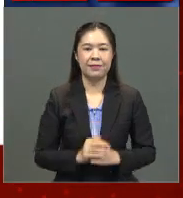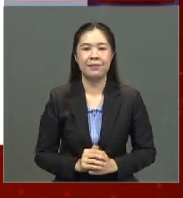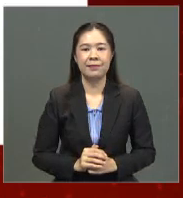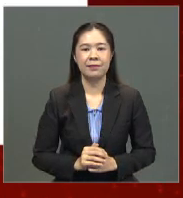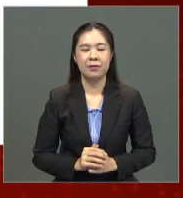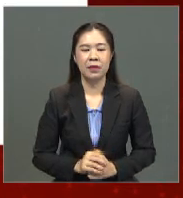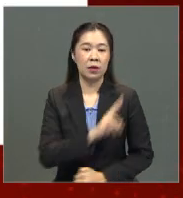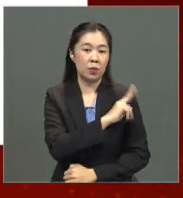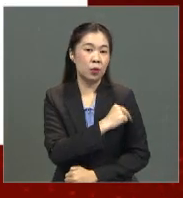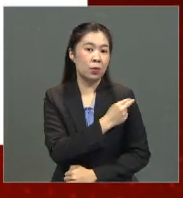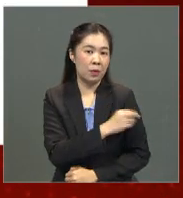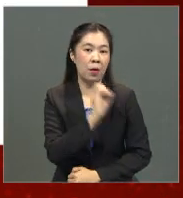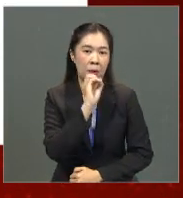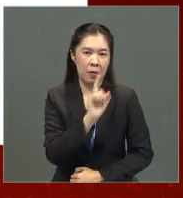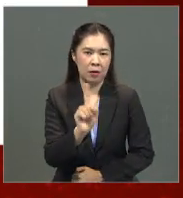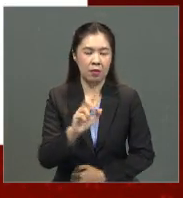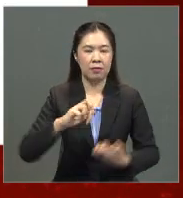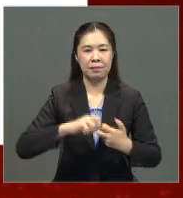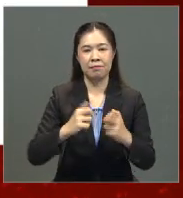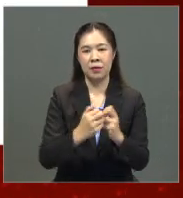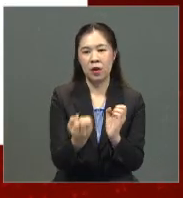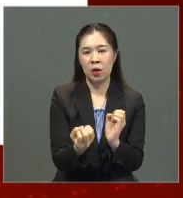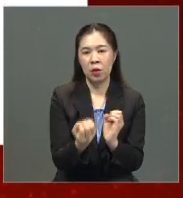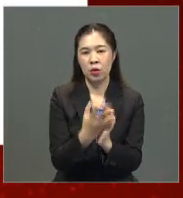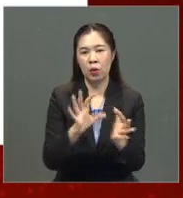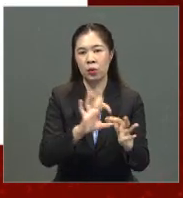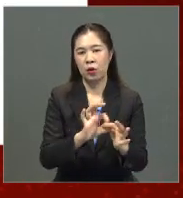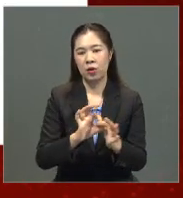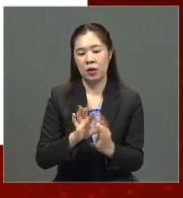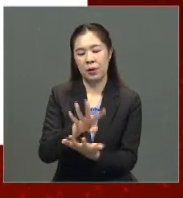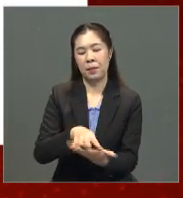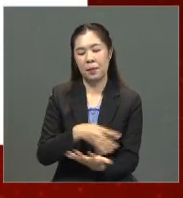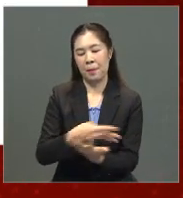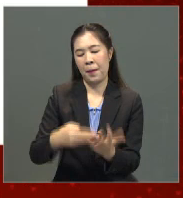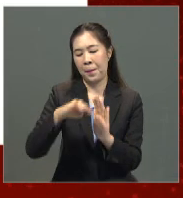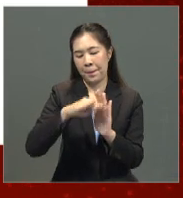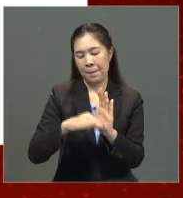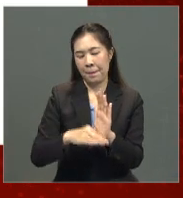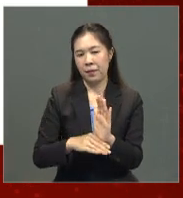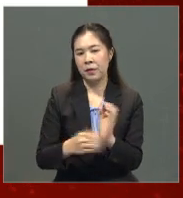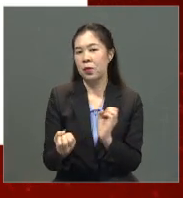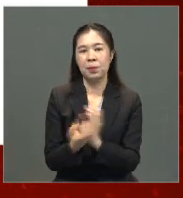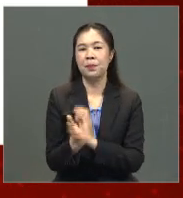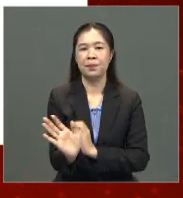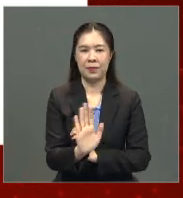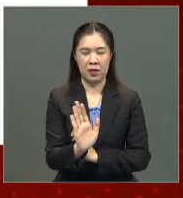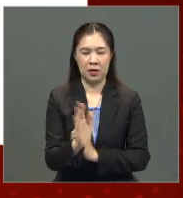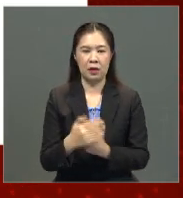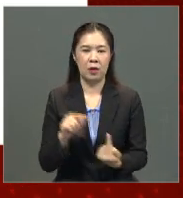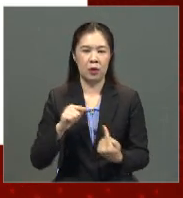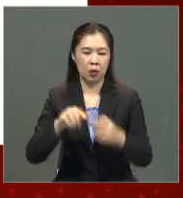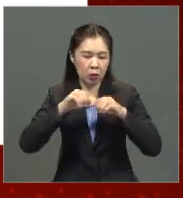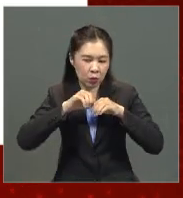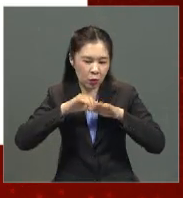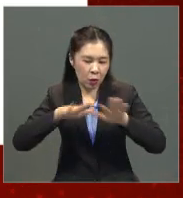ดังกล่าวนะครับคุณหมอยามว่าจะไม่ส่งผลต่อการพิจารณาการผ่อนคลายมาตรการต่างๆเนื่องจากว่าเรื่องนี้ไม่ใช่การระบาด